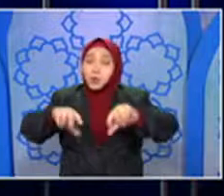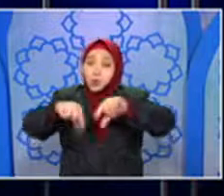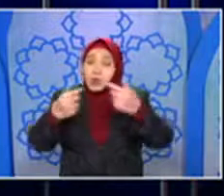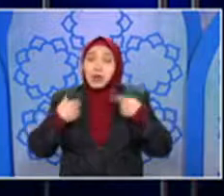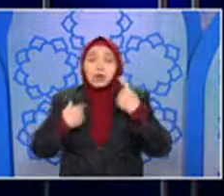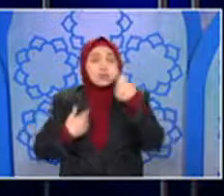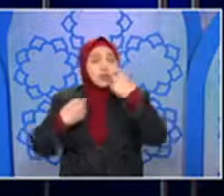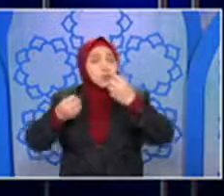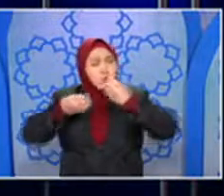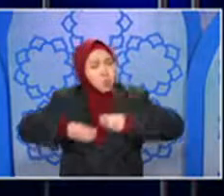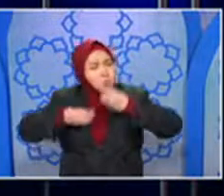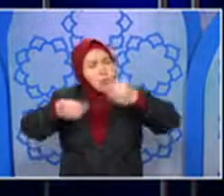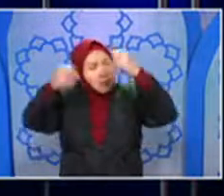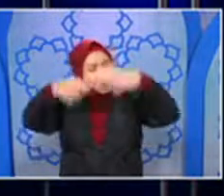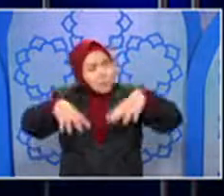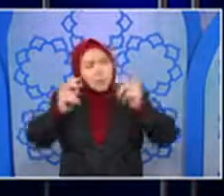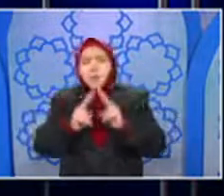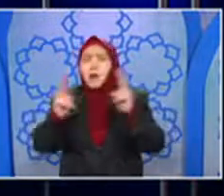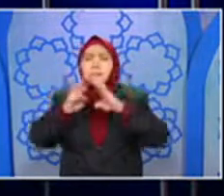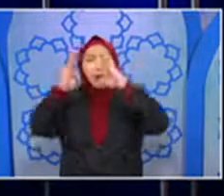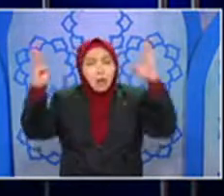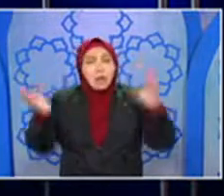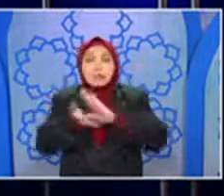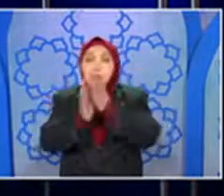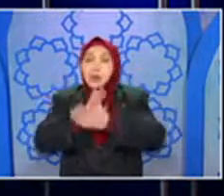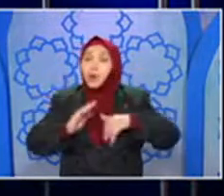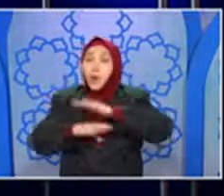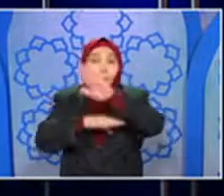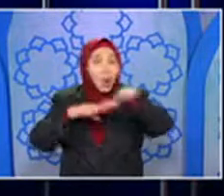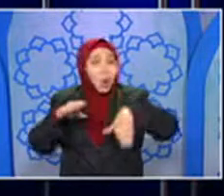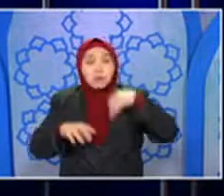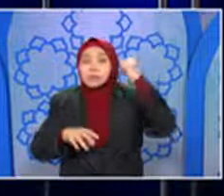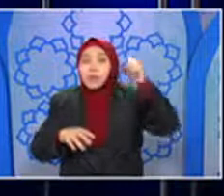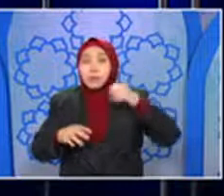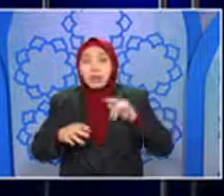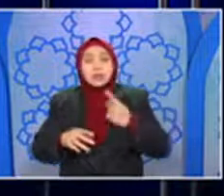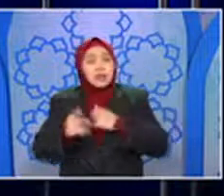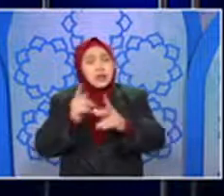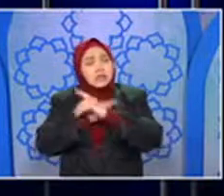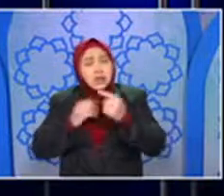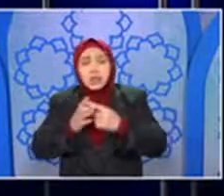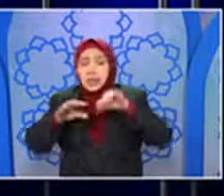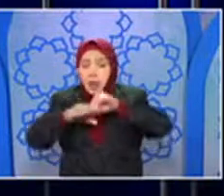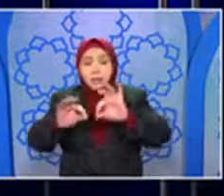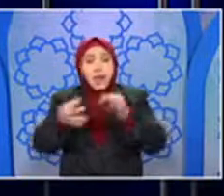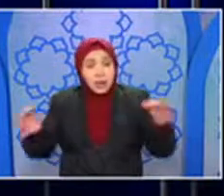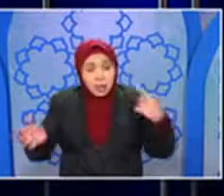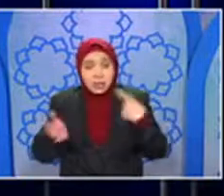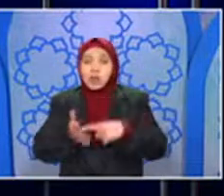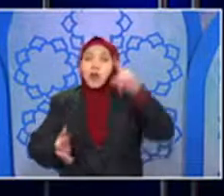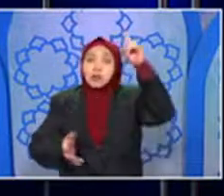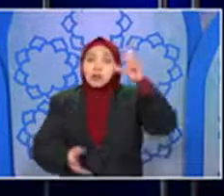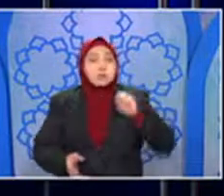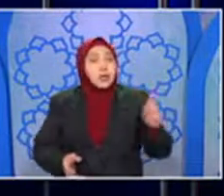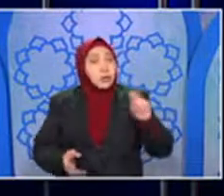satu kurniaan nikmat yang paling besar. Jadi saudara dan saudari yang saya kasihi sekalian, dalam ayat-ayat ini Allah Subhanahu wa